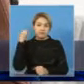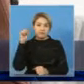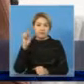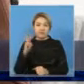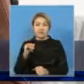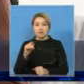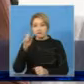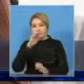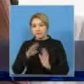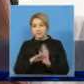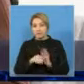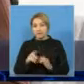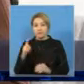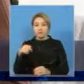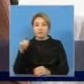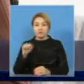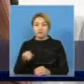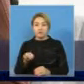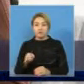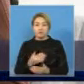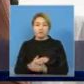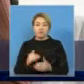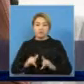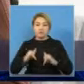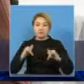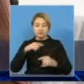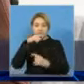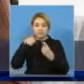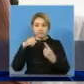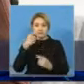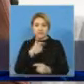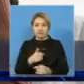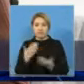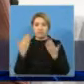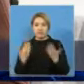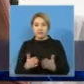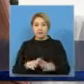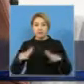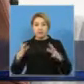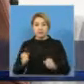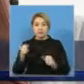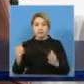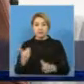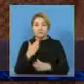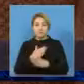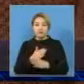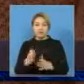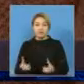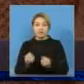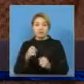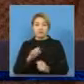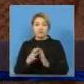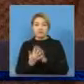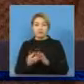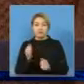от государства. 100 тысяч тенге на развитие своего бизнеса. По сей день большую поддержку получаю от сельчан.